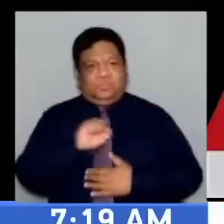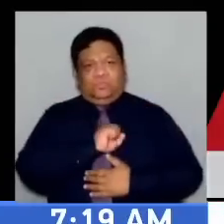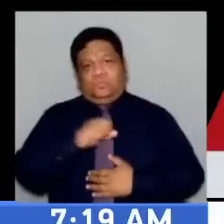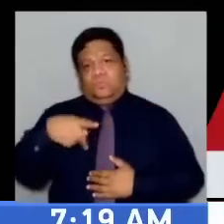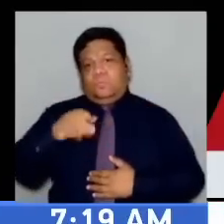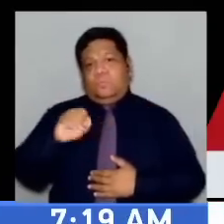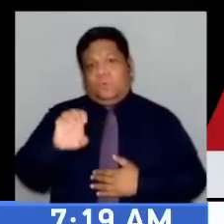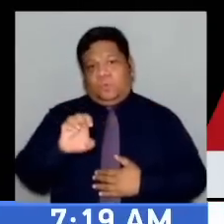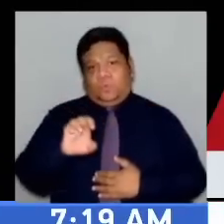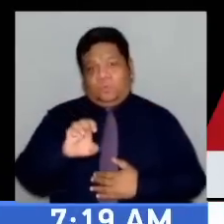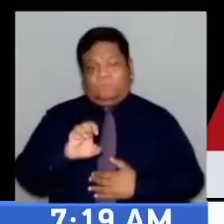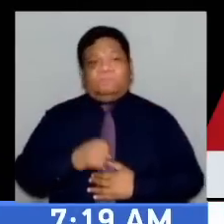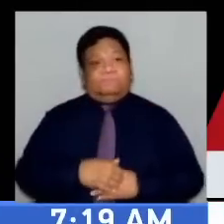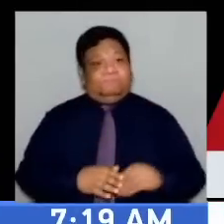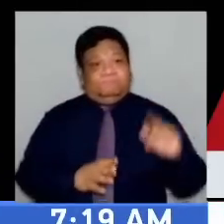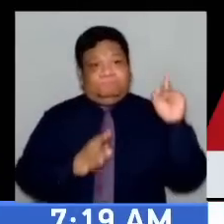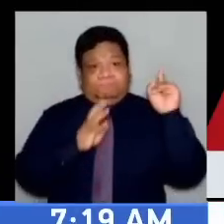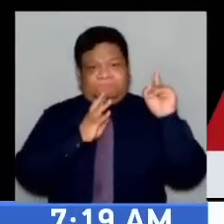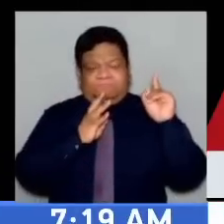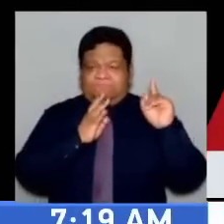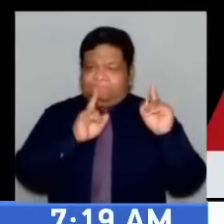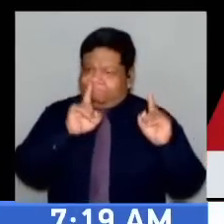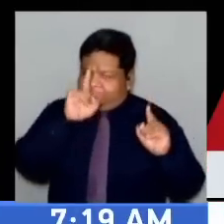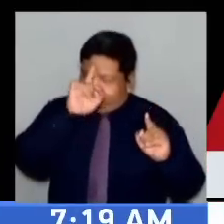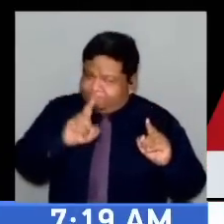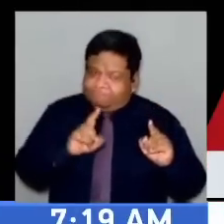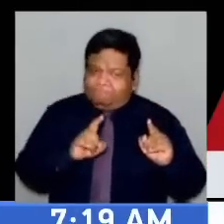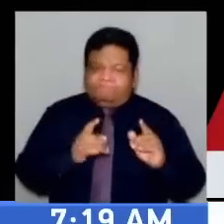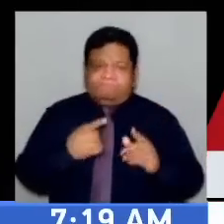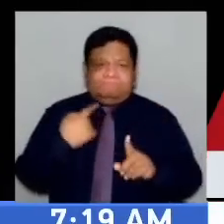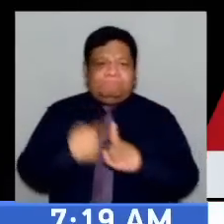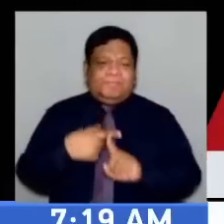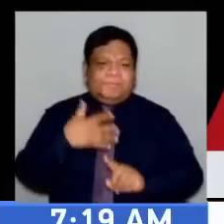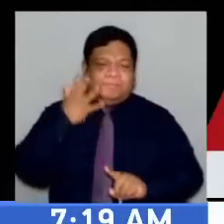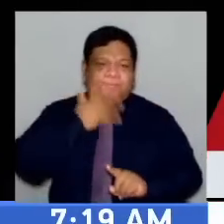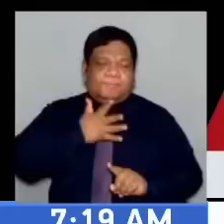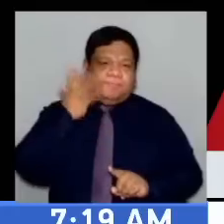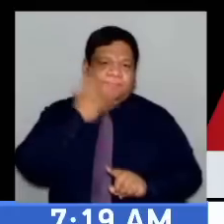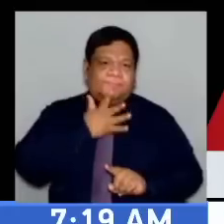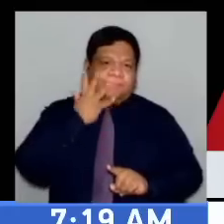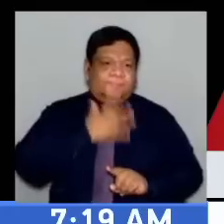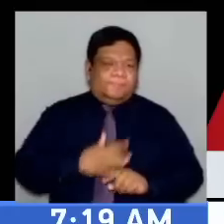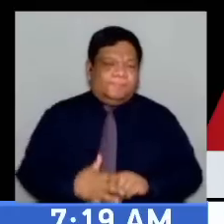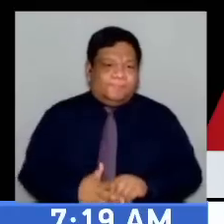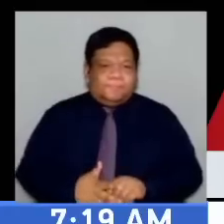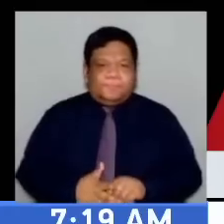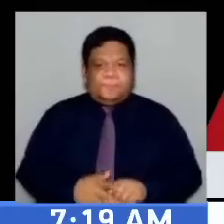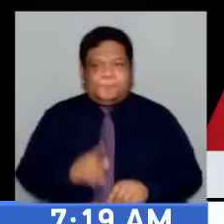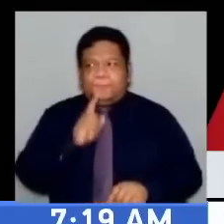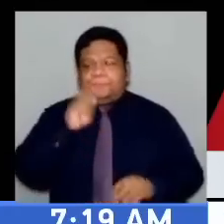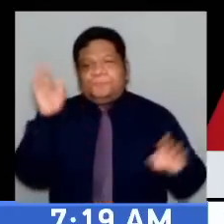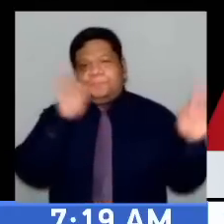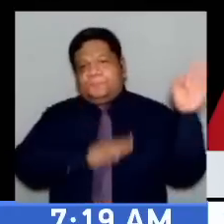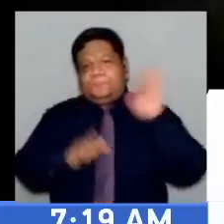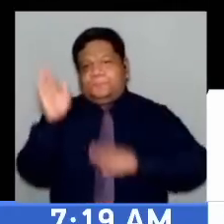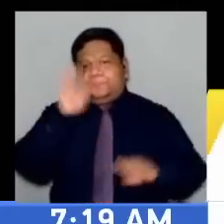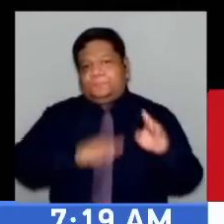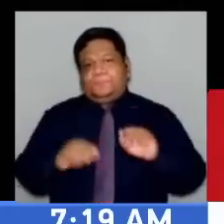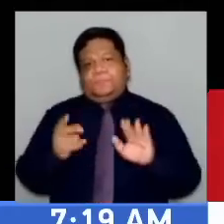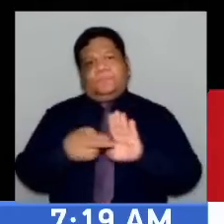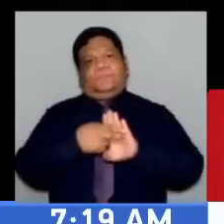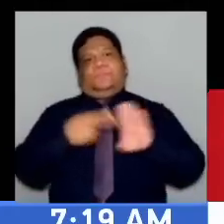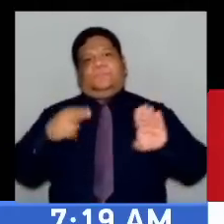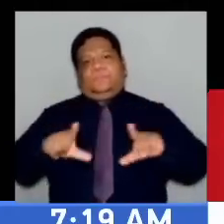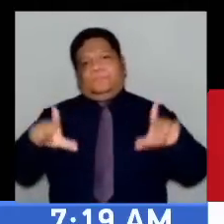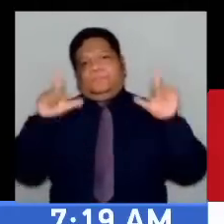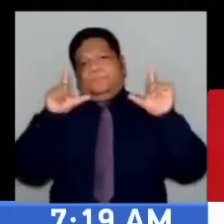at nakakahiya. Isa na namang problema ito sa reputasyon ng NAIA.